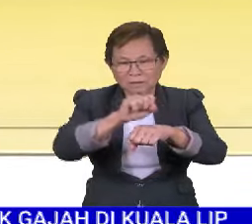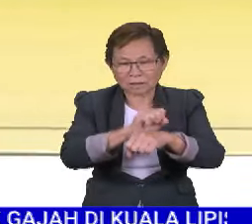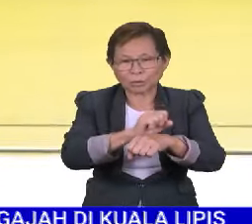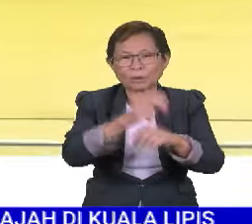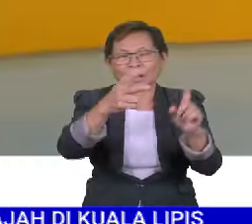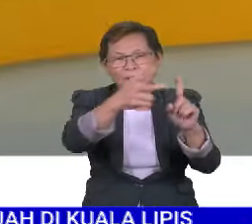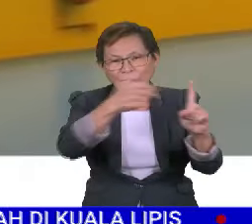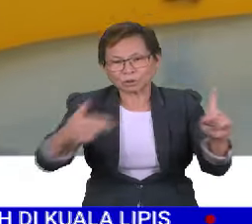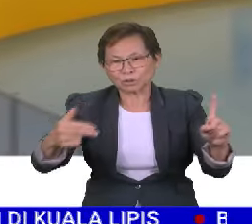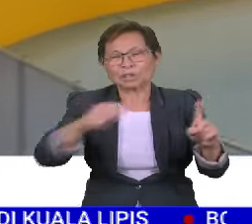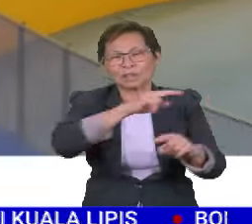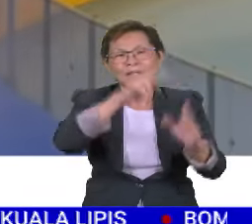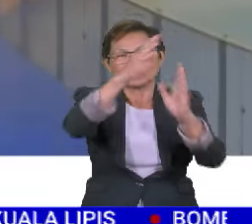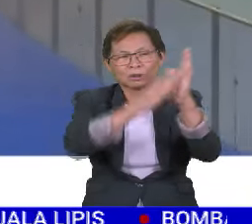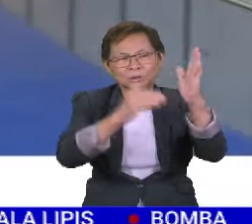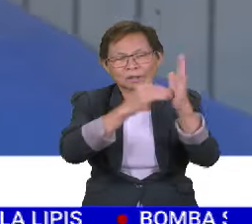New Zealand dan Iran.